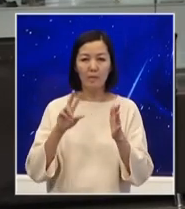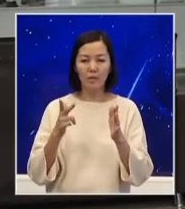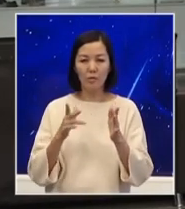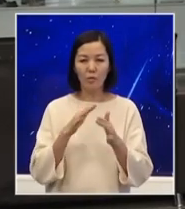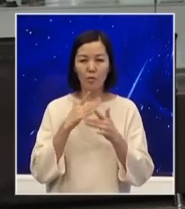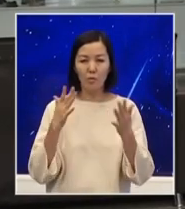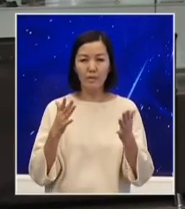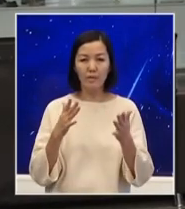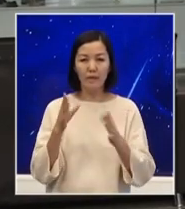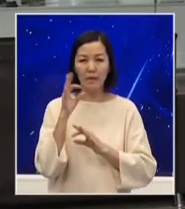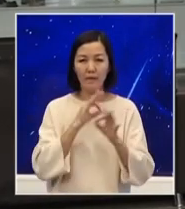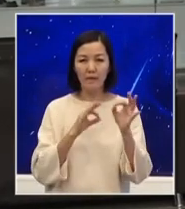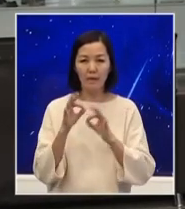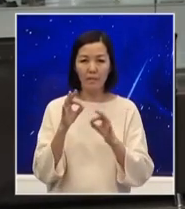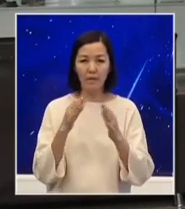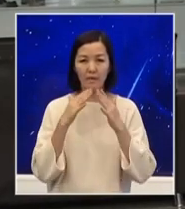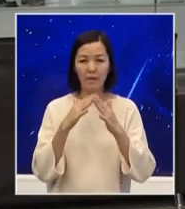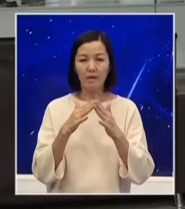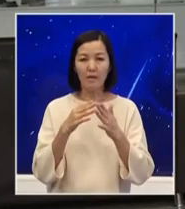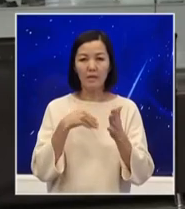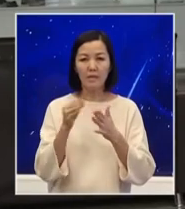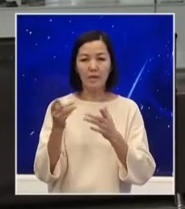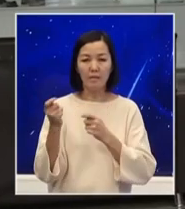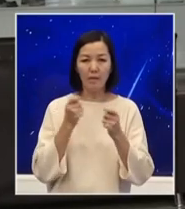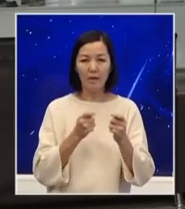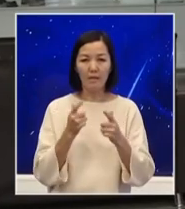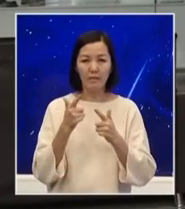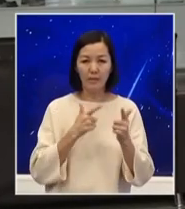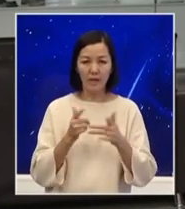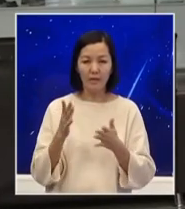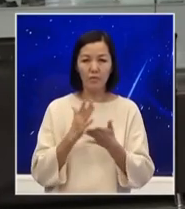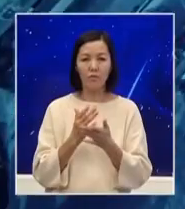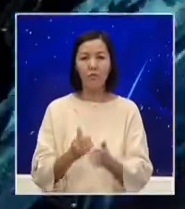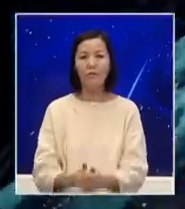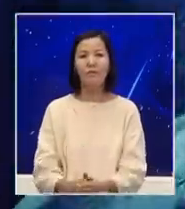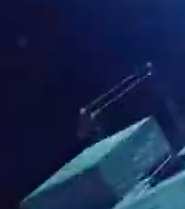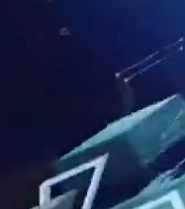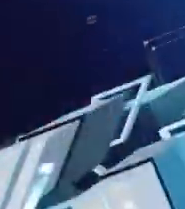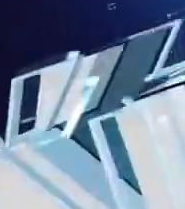астам дәрі-дәрмектер сатылып алынып қоймаларда тұр.